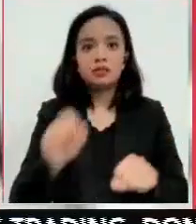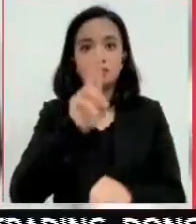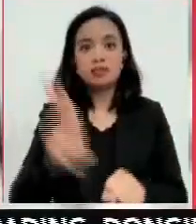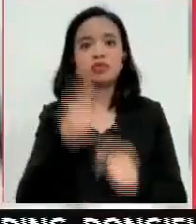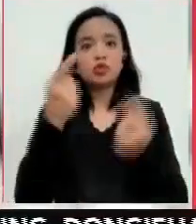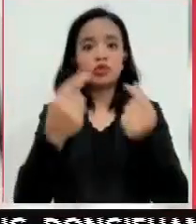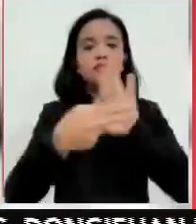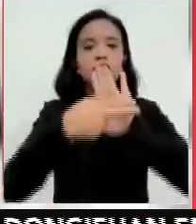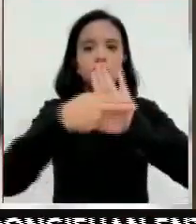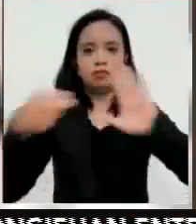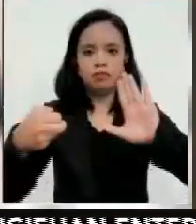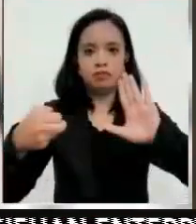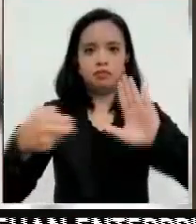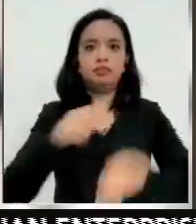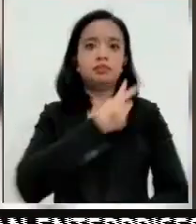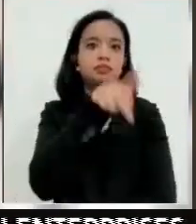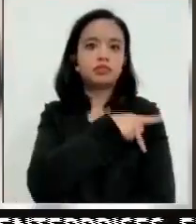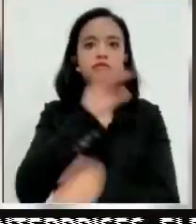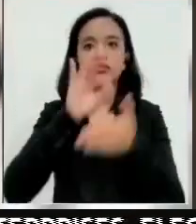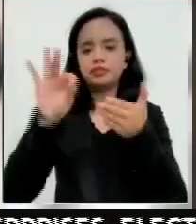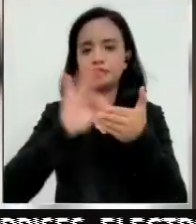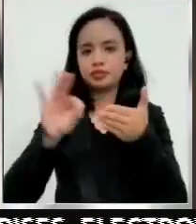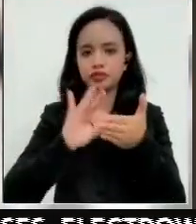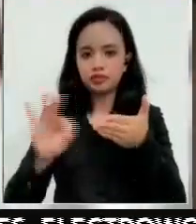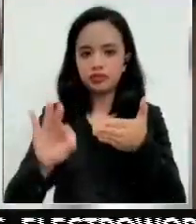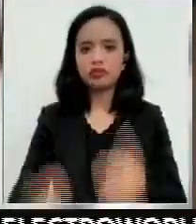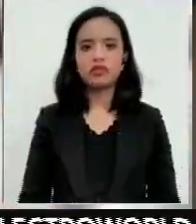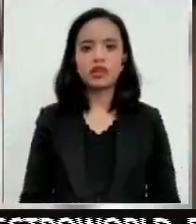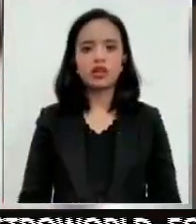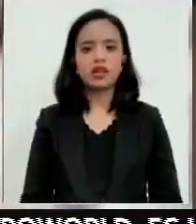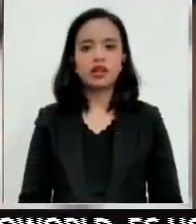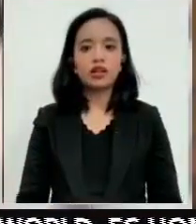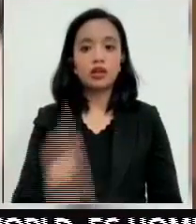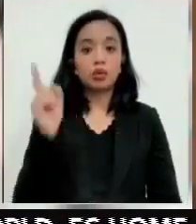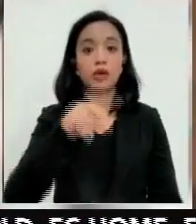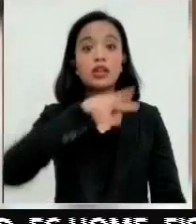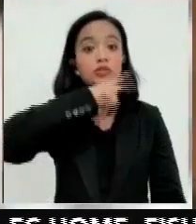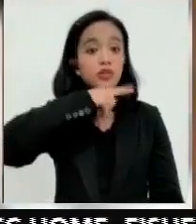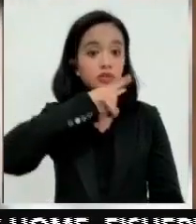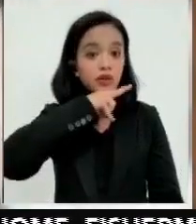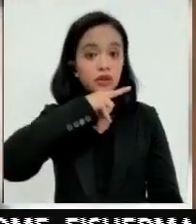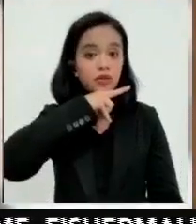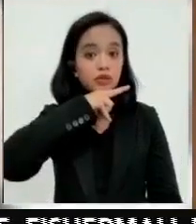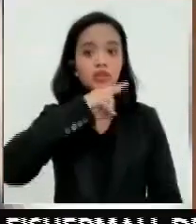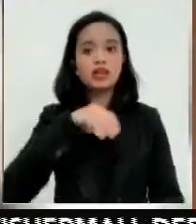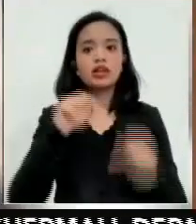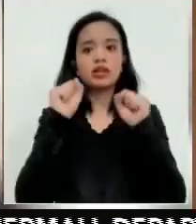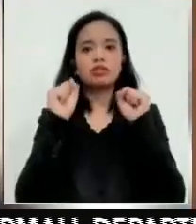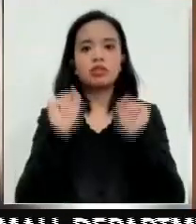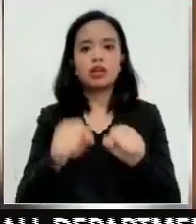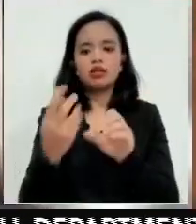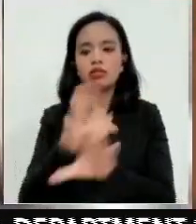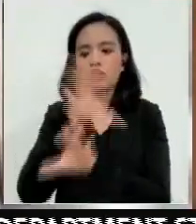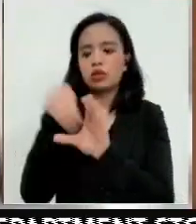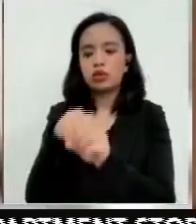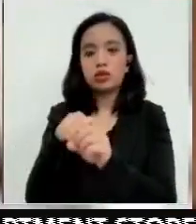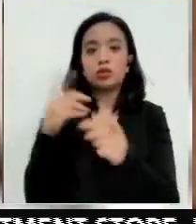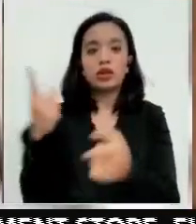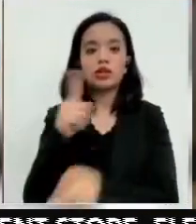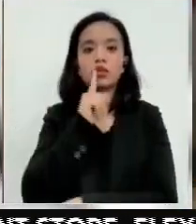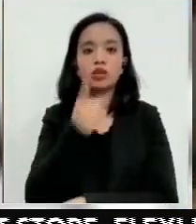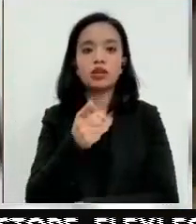personal account at ang makuha nilang virus o malware maisali naman sa mga mga official computer ng